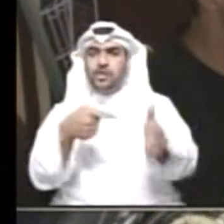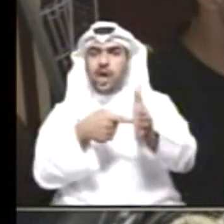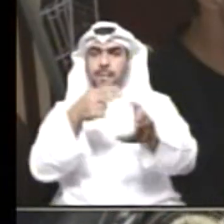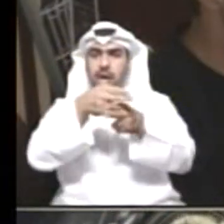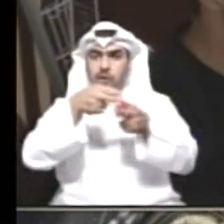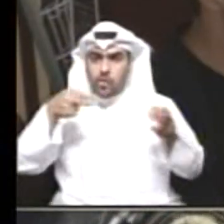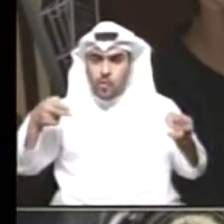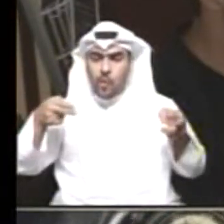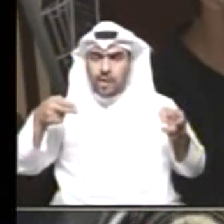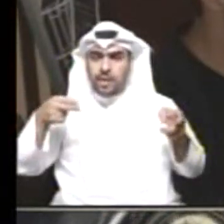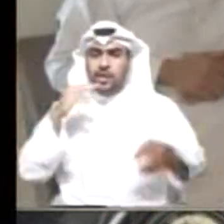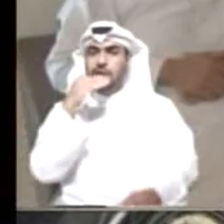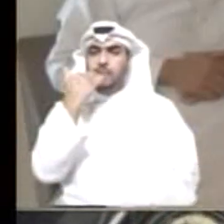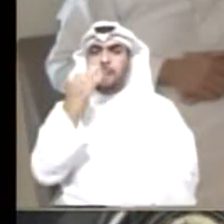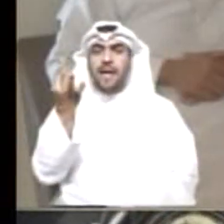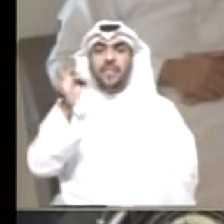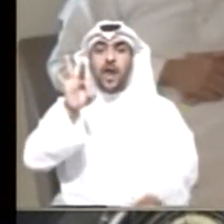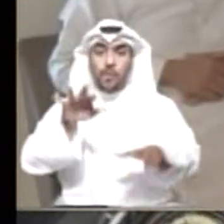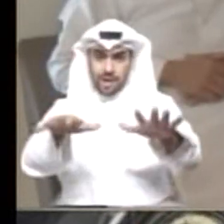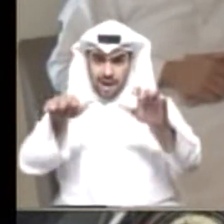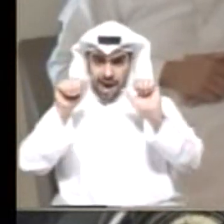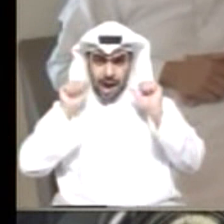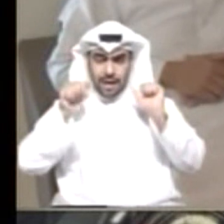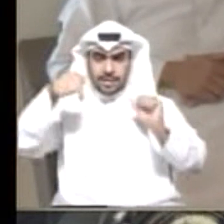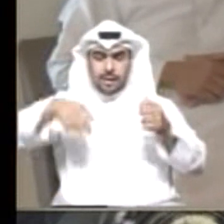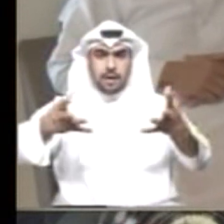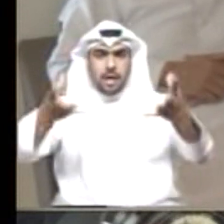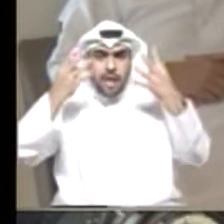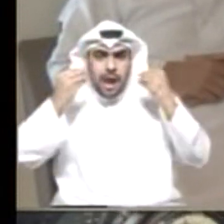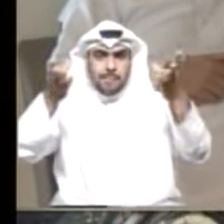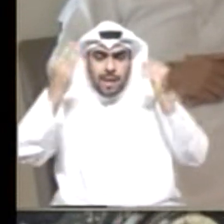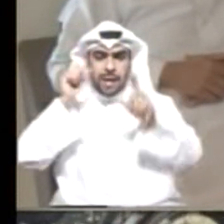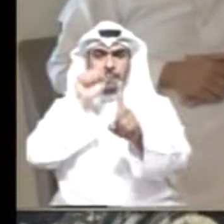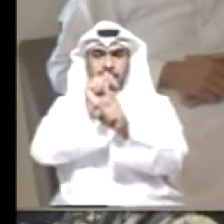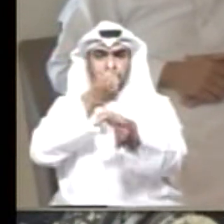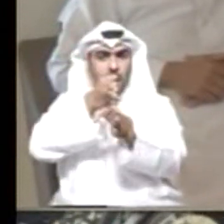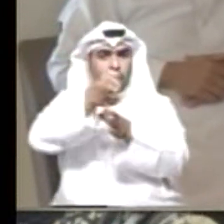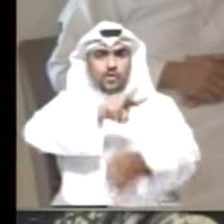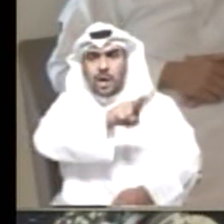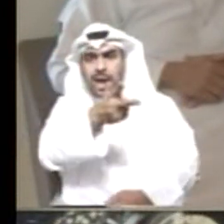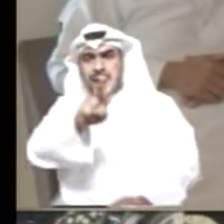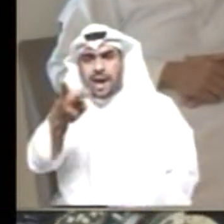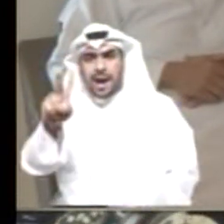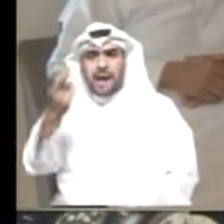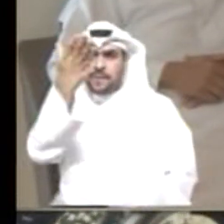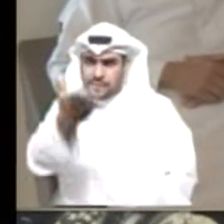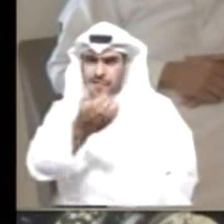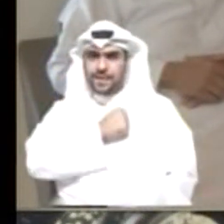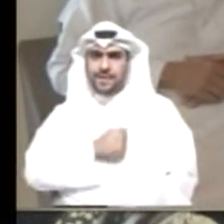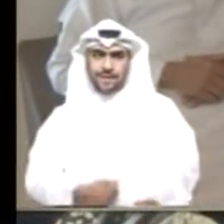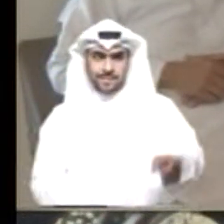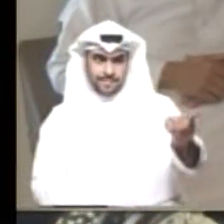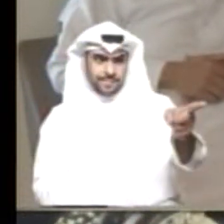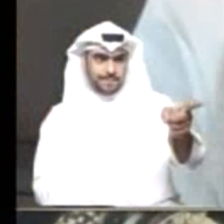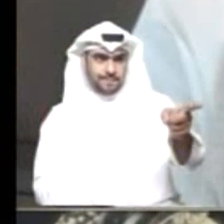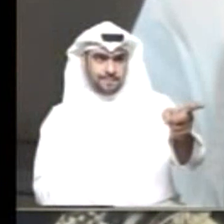خلالها الشباب في تخصصات علمية مختلفة تمنحهم الكثير من الفرص. بدينا هذا النوع من الدورات